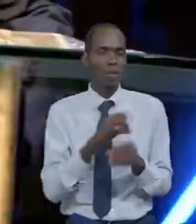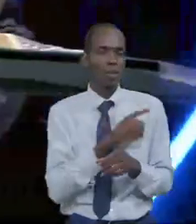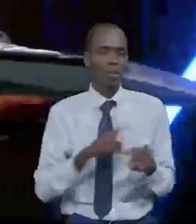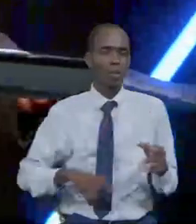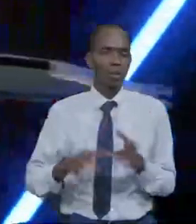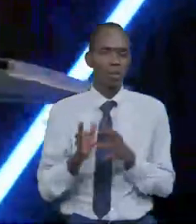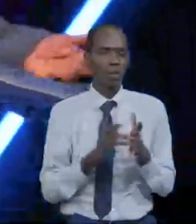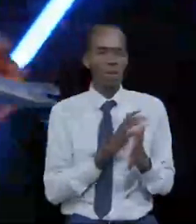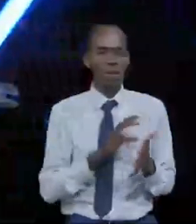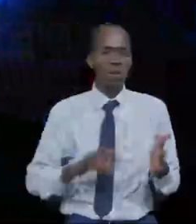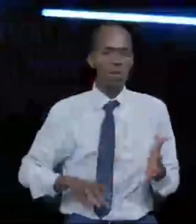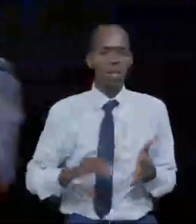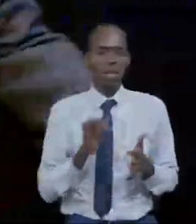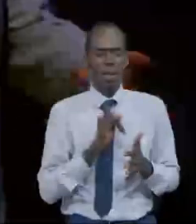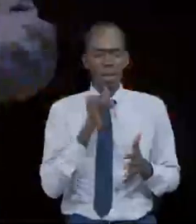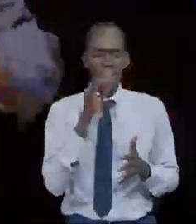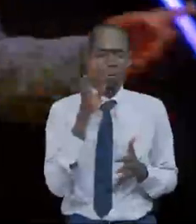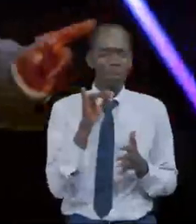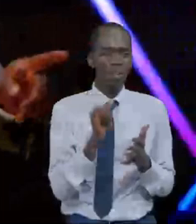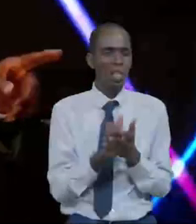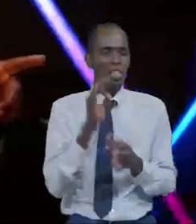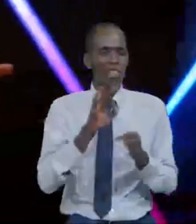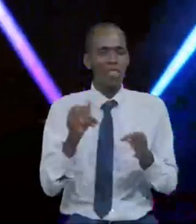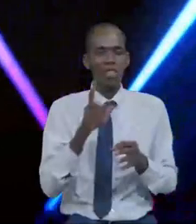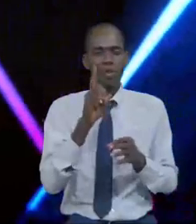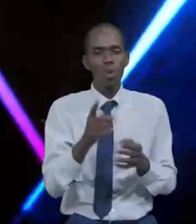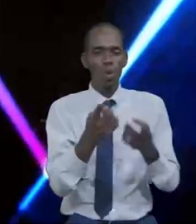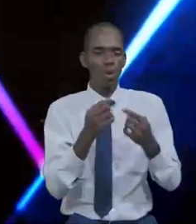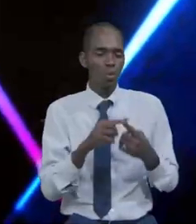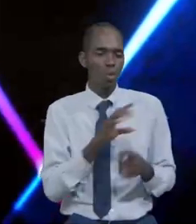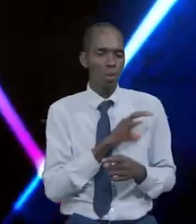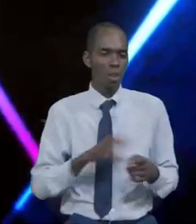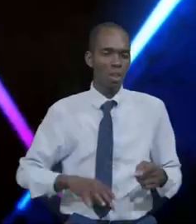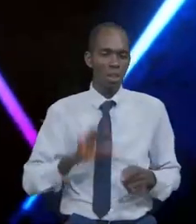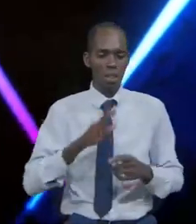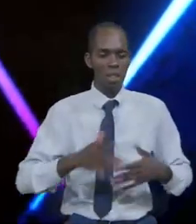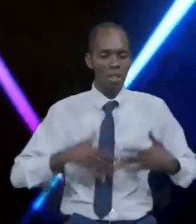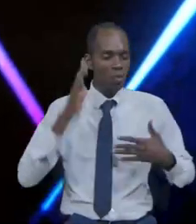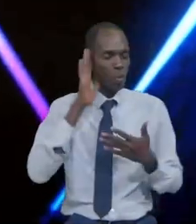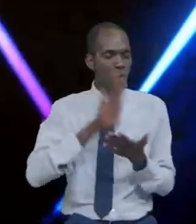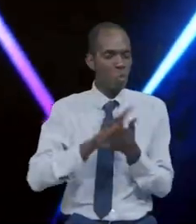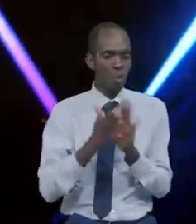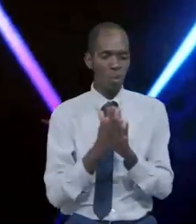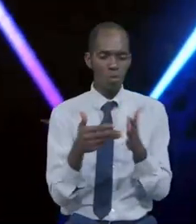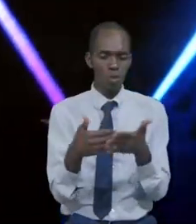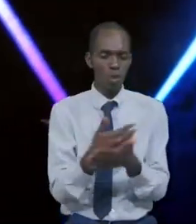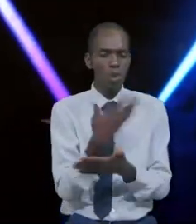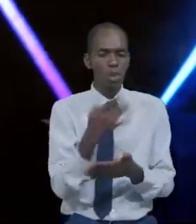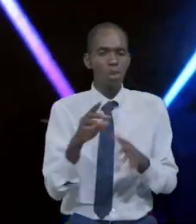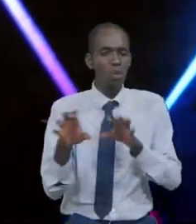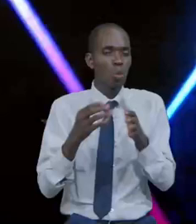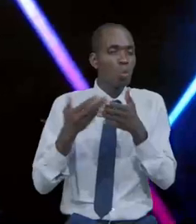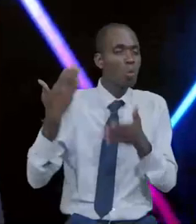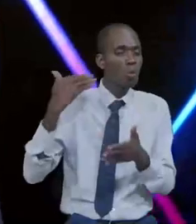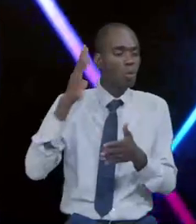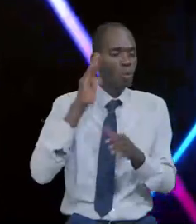que si quelqu'un vient à Christ, sa vie doit être totalement devenue, sa vie doit devenir nouvelle. Ce qu'il faisait,